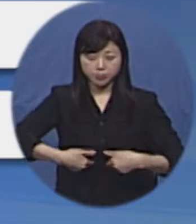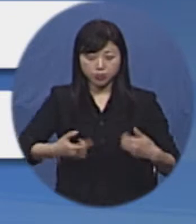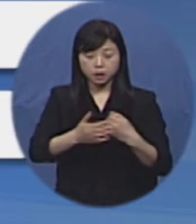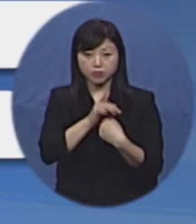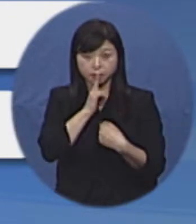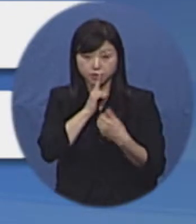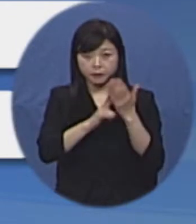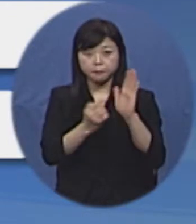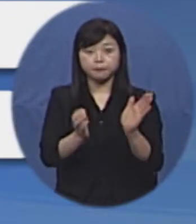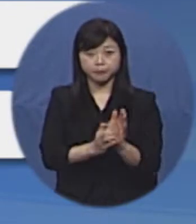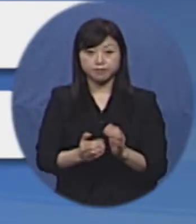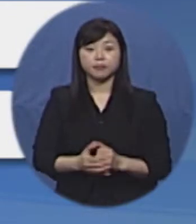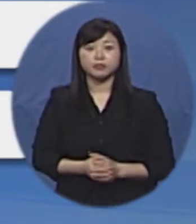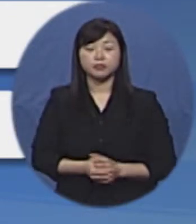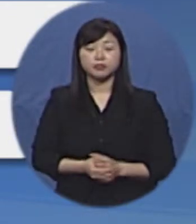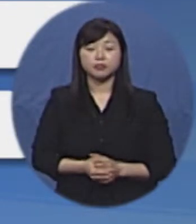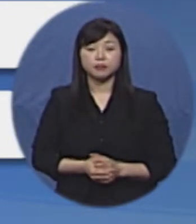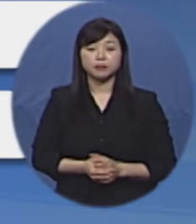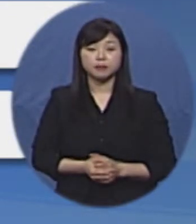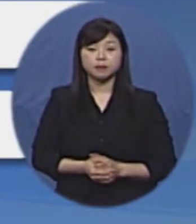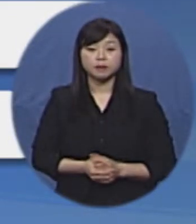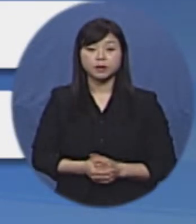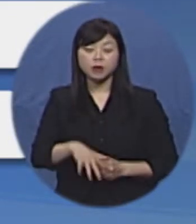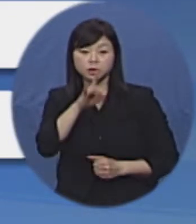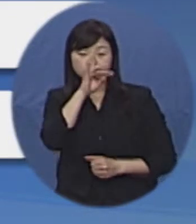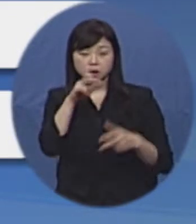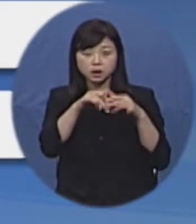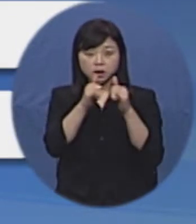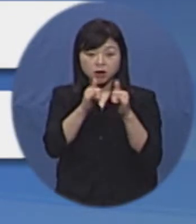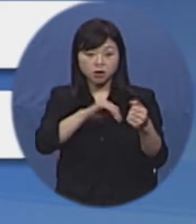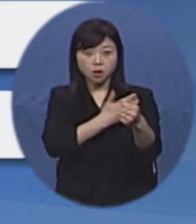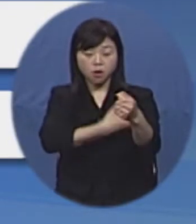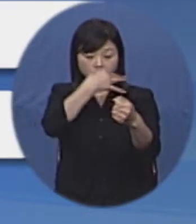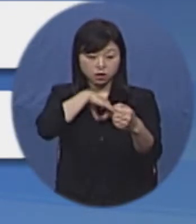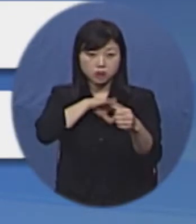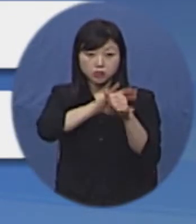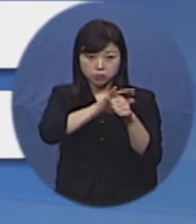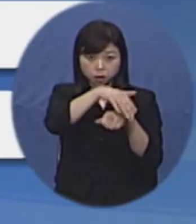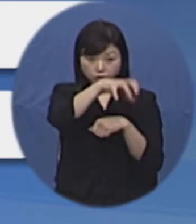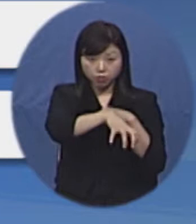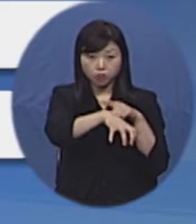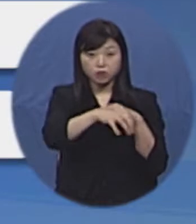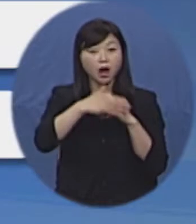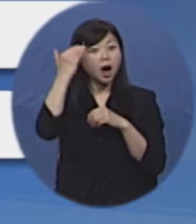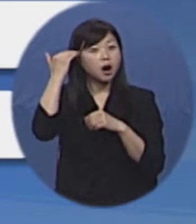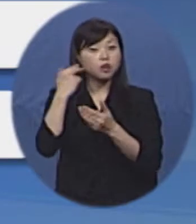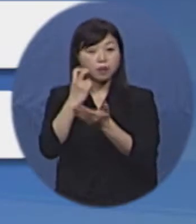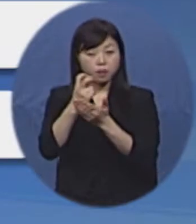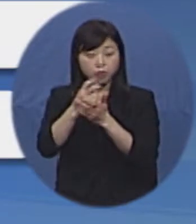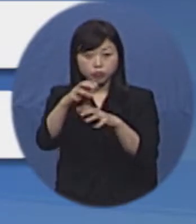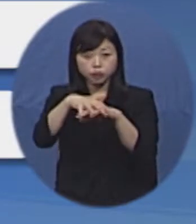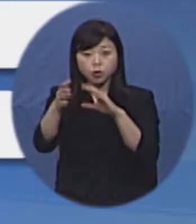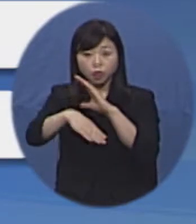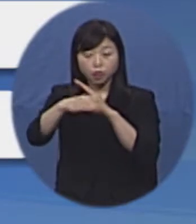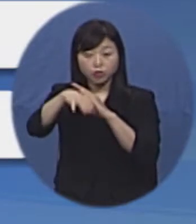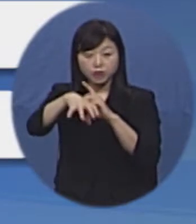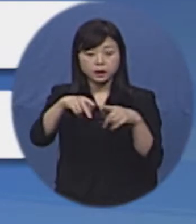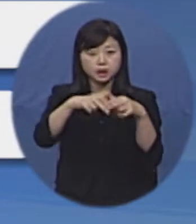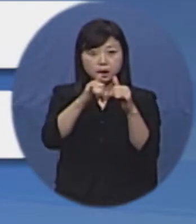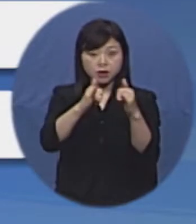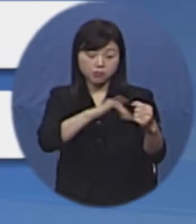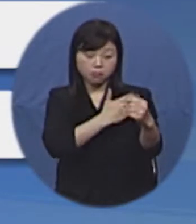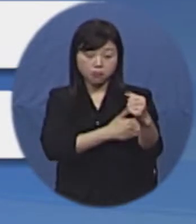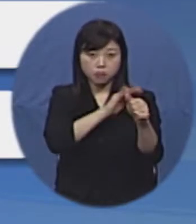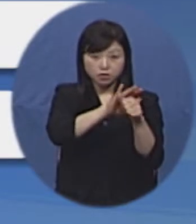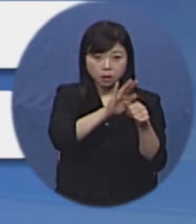중요하다는 목소리가 나왔습니다. 중앙장애인 권익옹호기관과 대한법률구조공단이 장애인의 권익옹호와